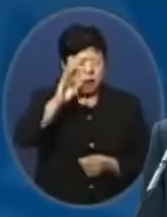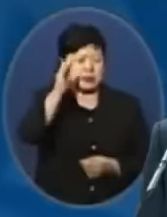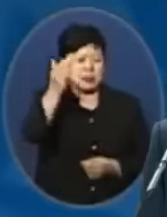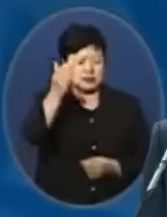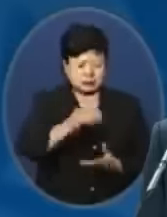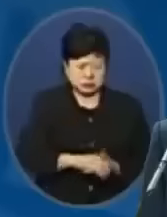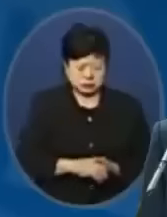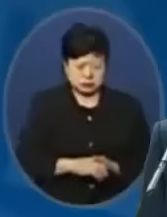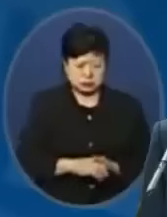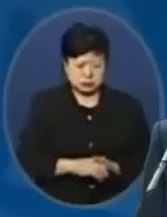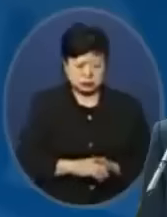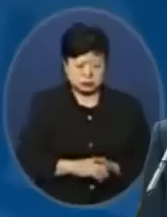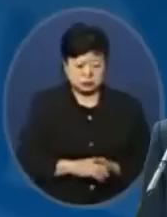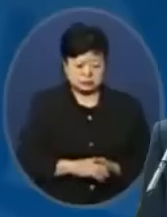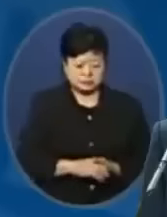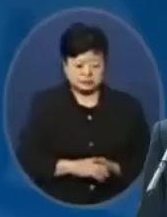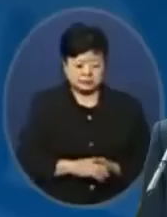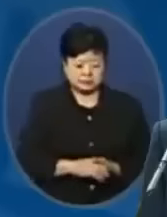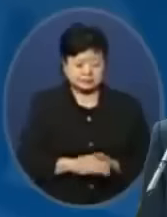저 사람입니다.